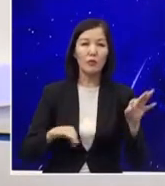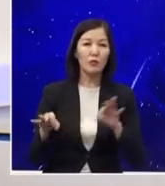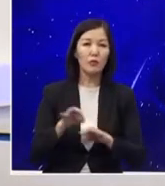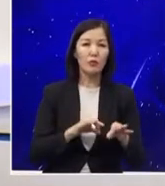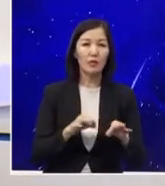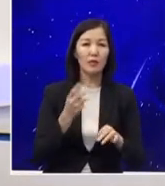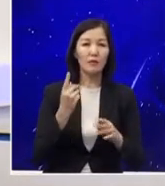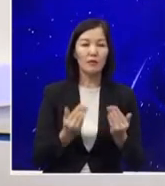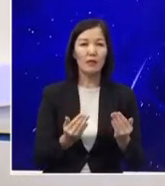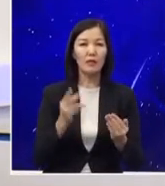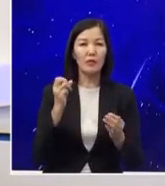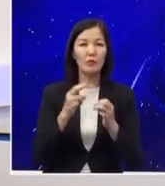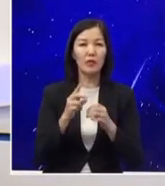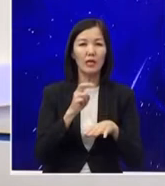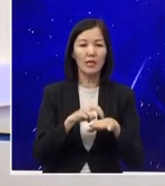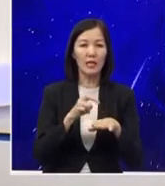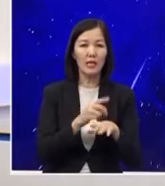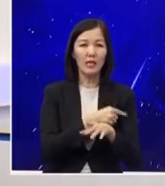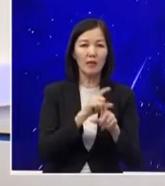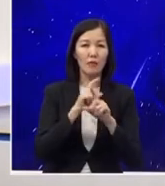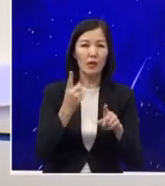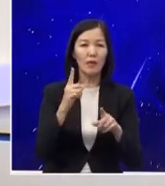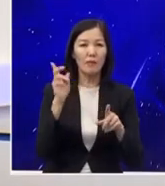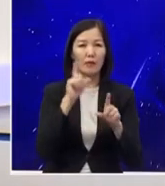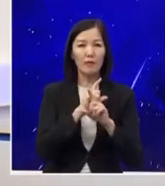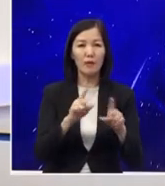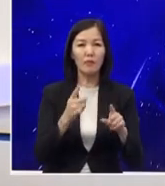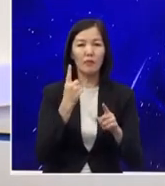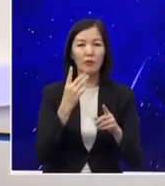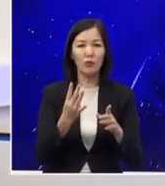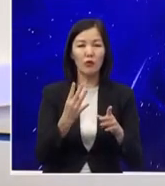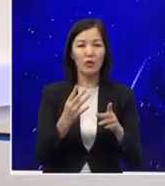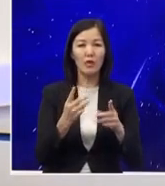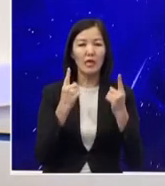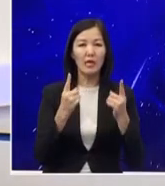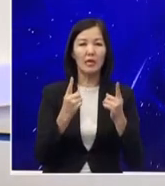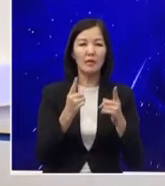биыл 12 дәрігерлік амбулатория, 1 медпункт және 4 ірі медициналық мекеме